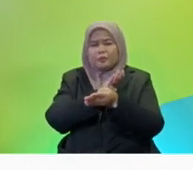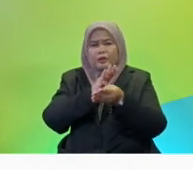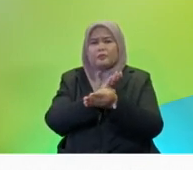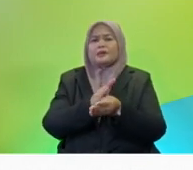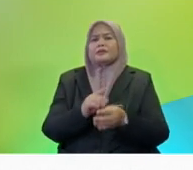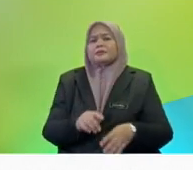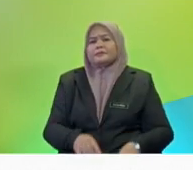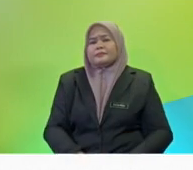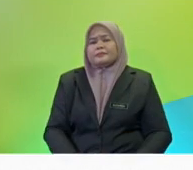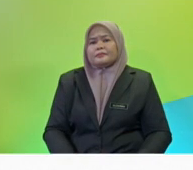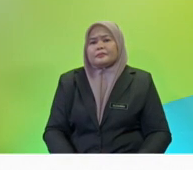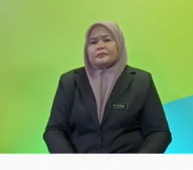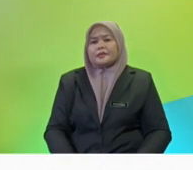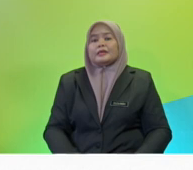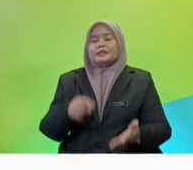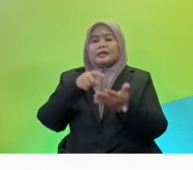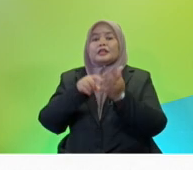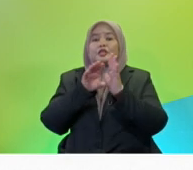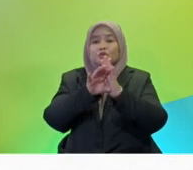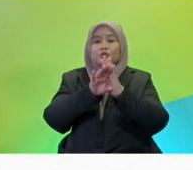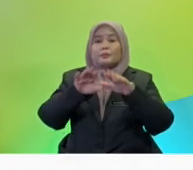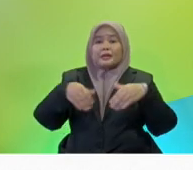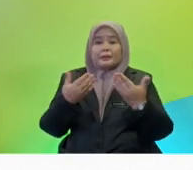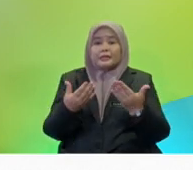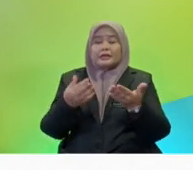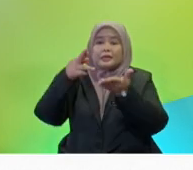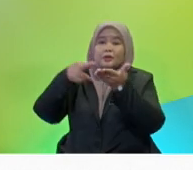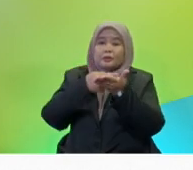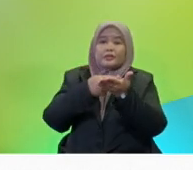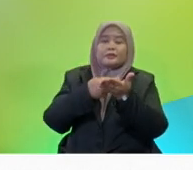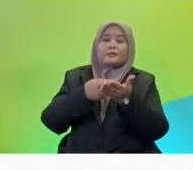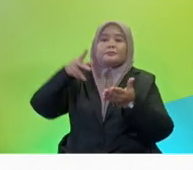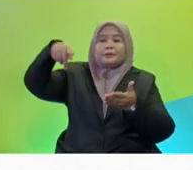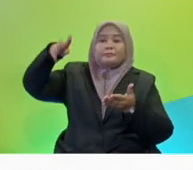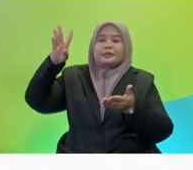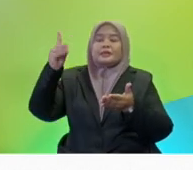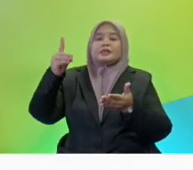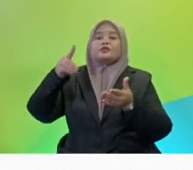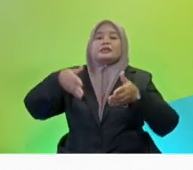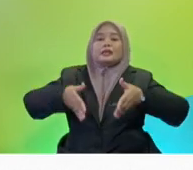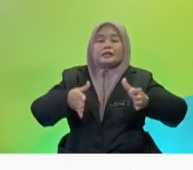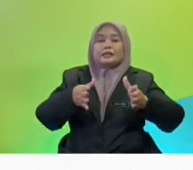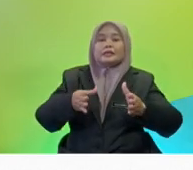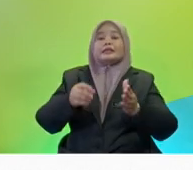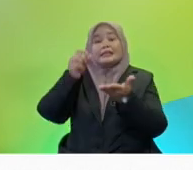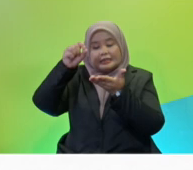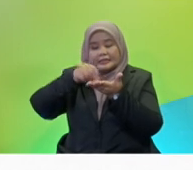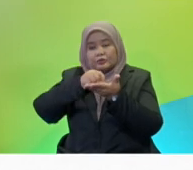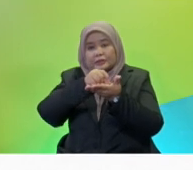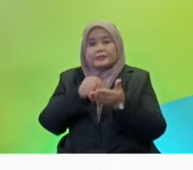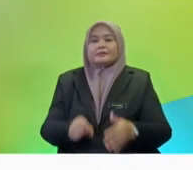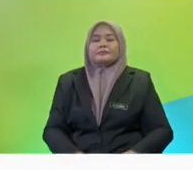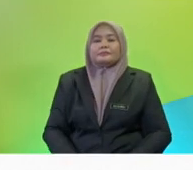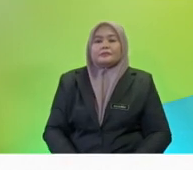lah oke dan ini adalah contoh Bagaimana perekotan PBD itu dilaksanakan dan dicatatnya dan